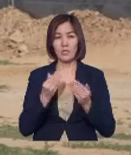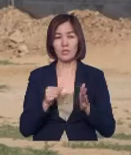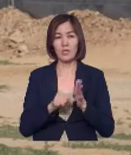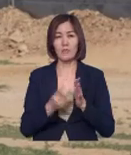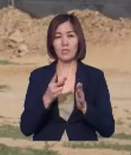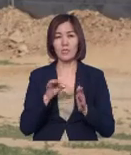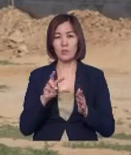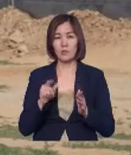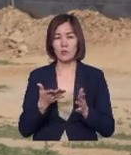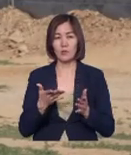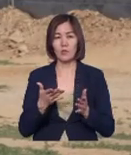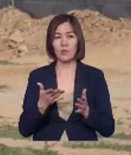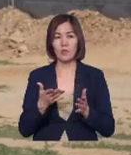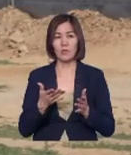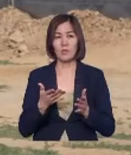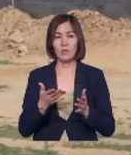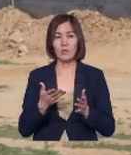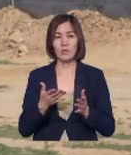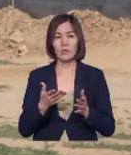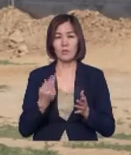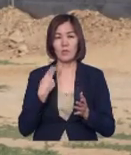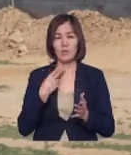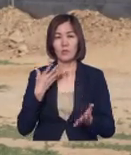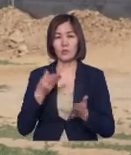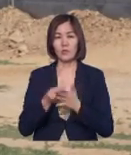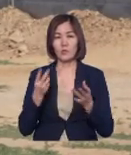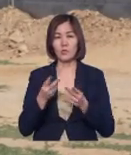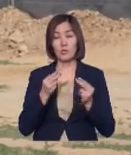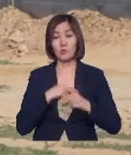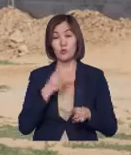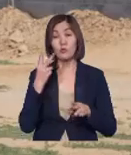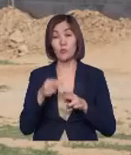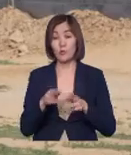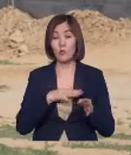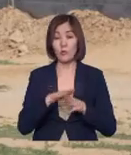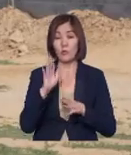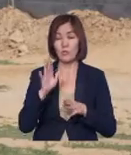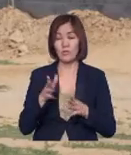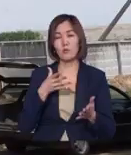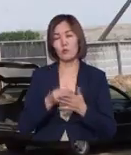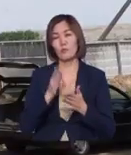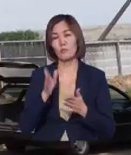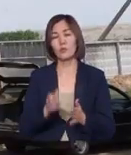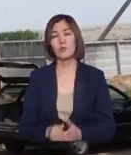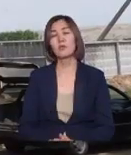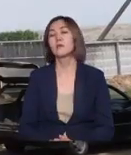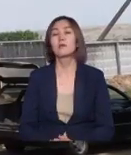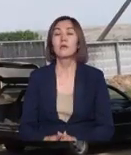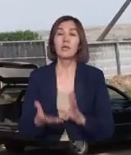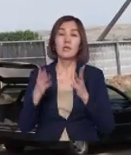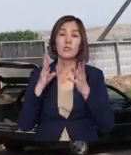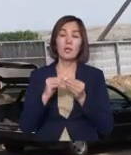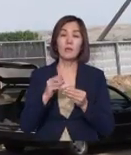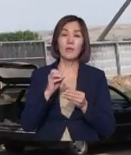62 миллион бұл кісілерге әлі берешегіміз бар. Жұмыстар толық аяқталғаннан кейін төлеп береміз. Жалпы Елтай